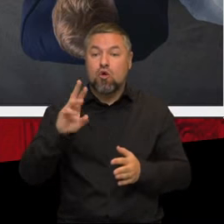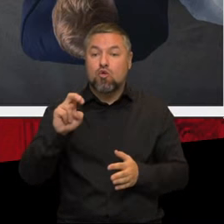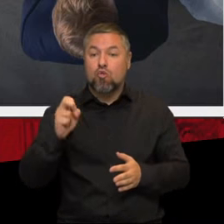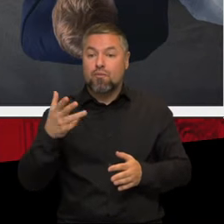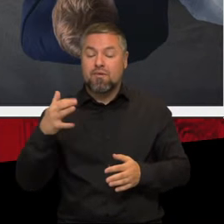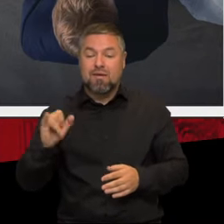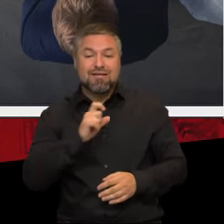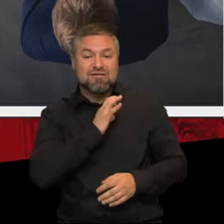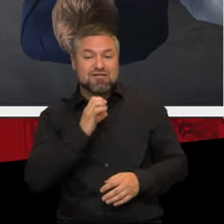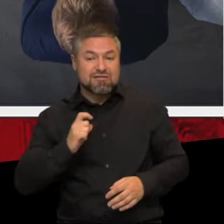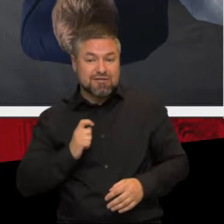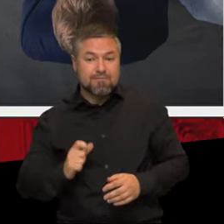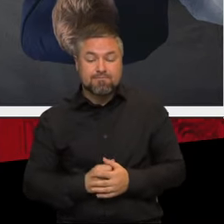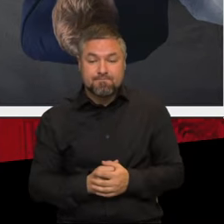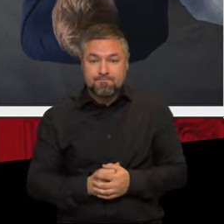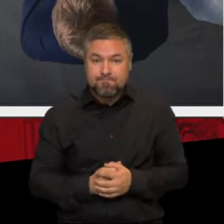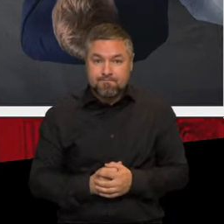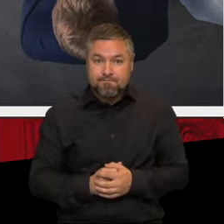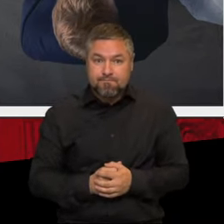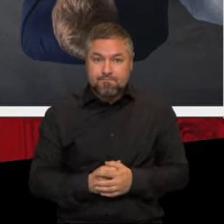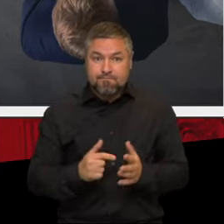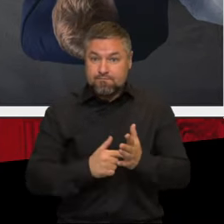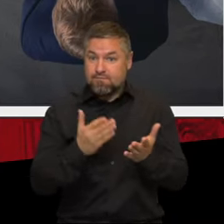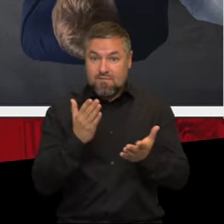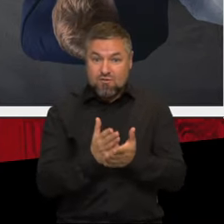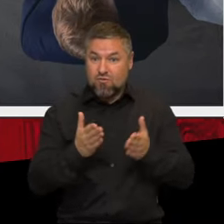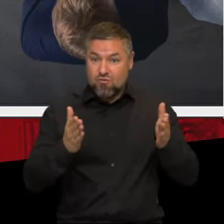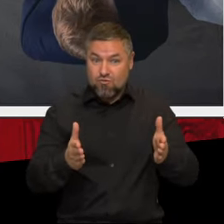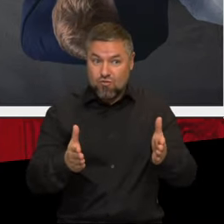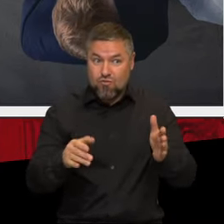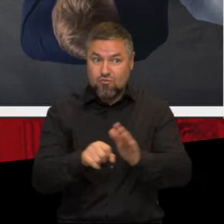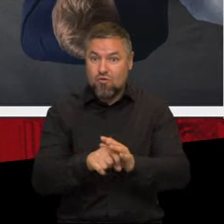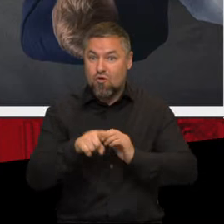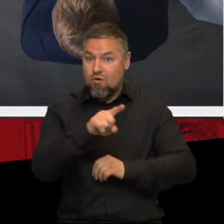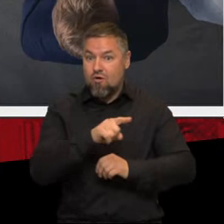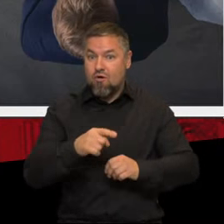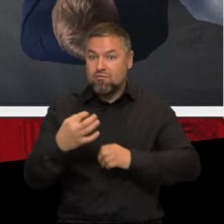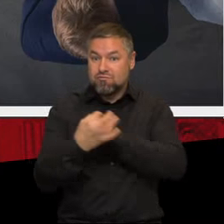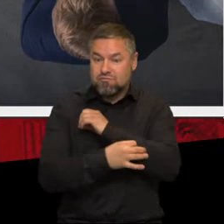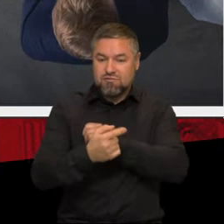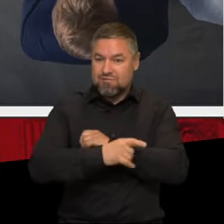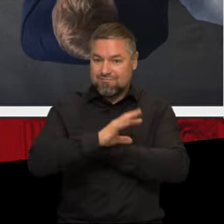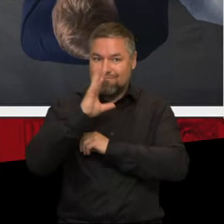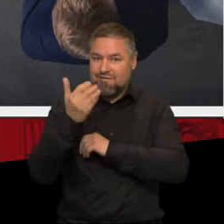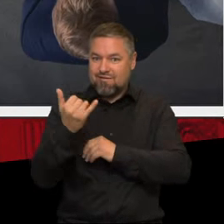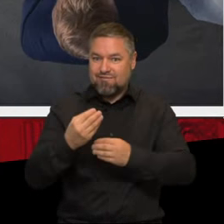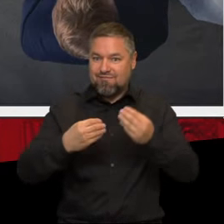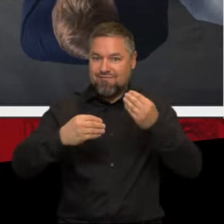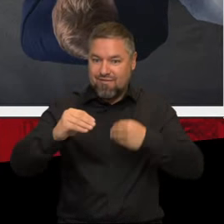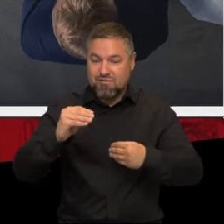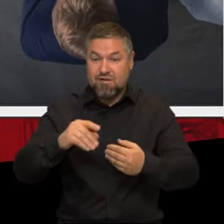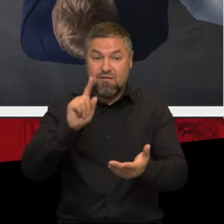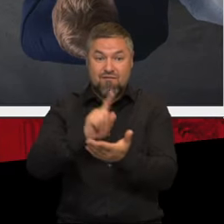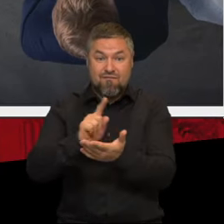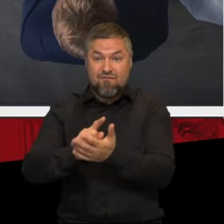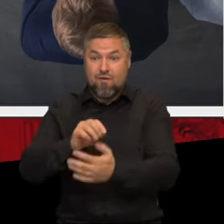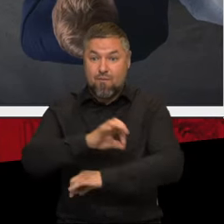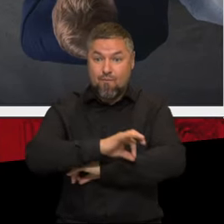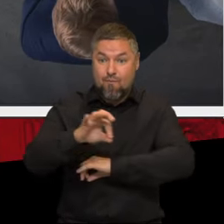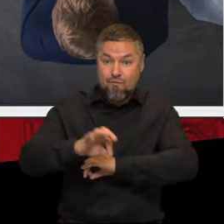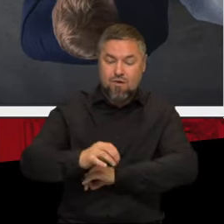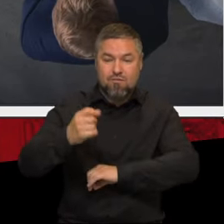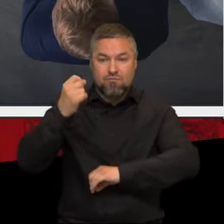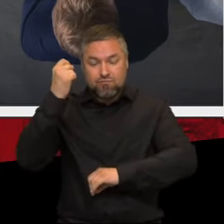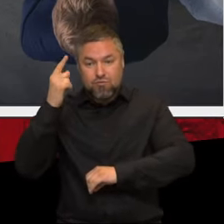Skorupki. A więc nie tylko droga na kampus staje się coraz piękniejsza. Dzięki zwycięskim projektom w programie